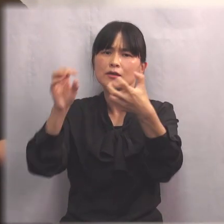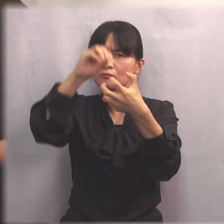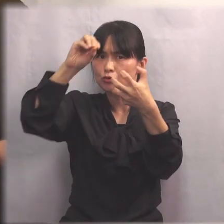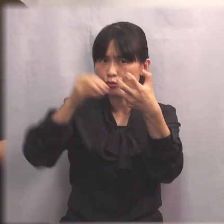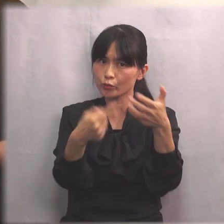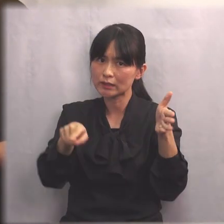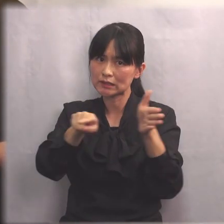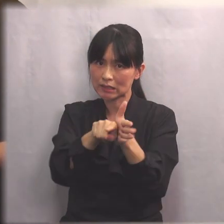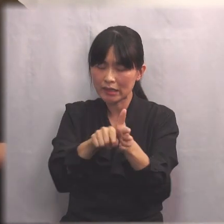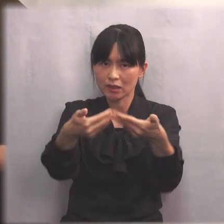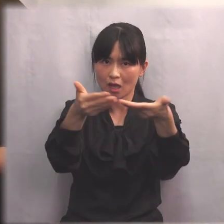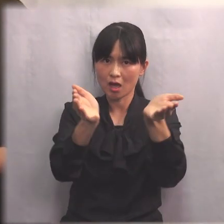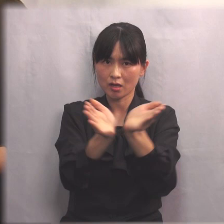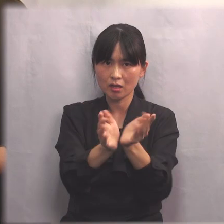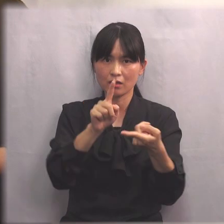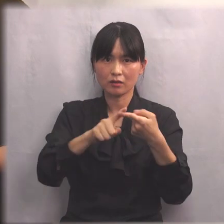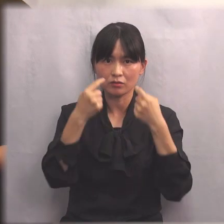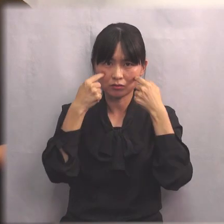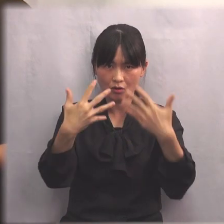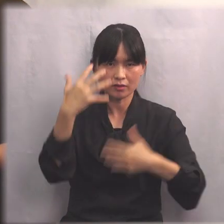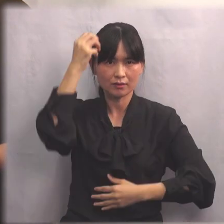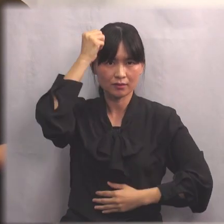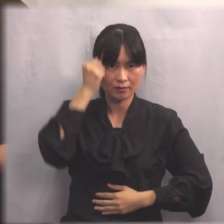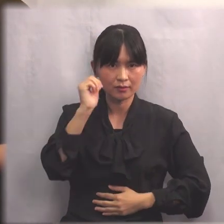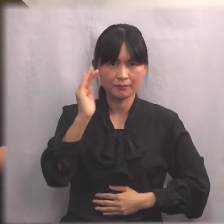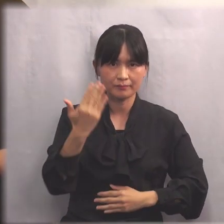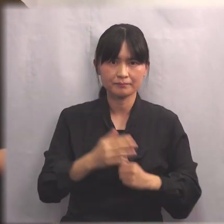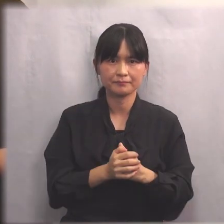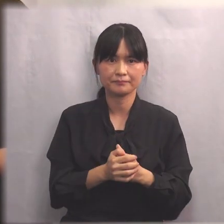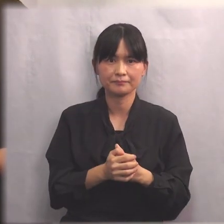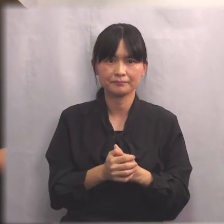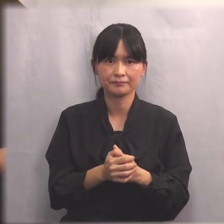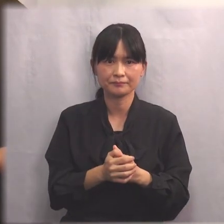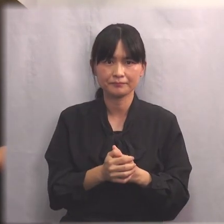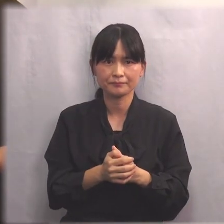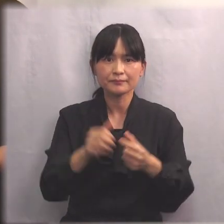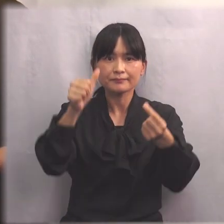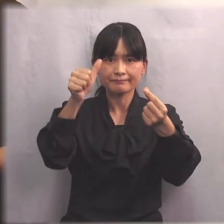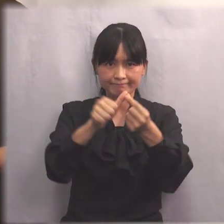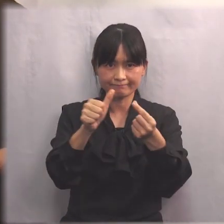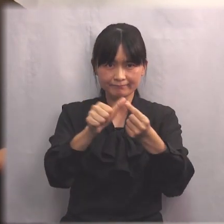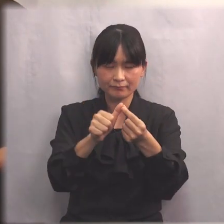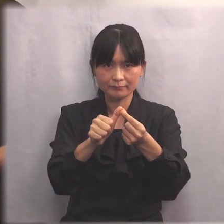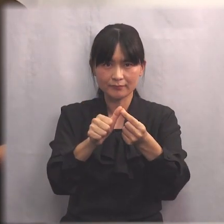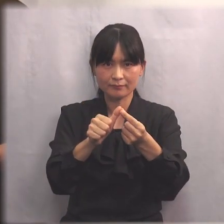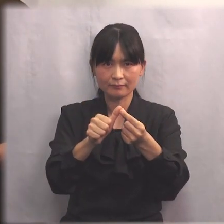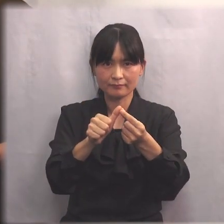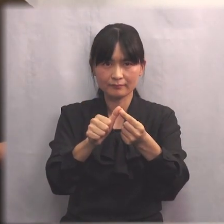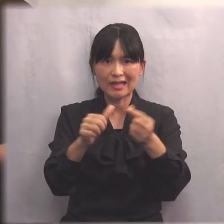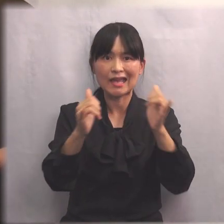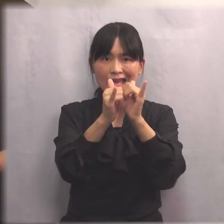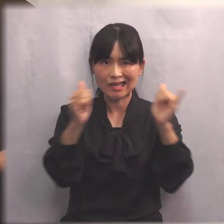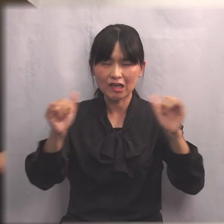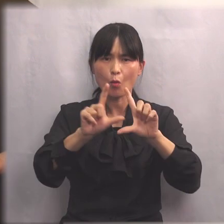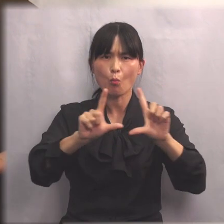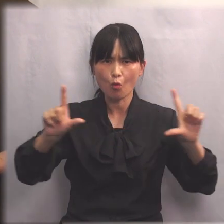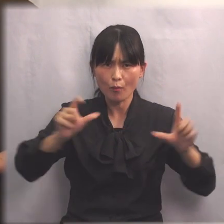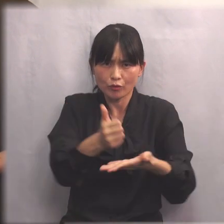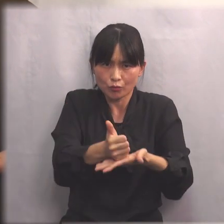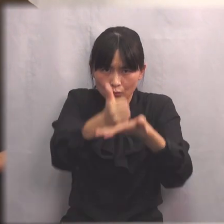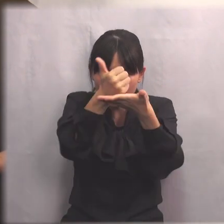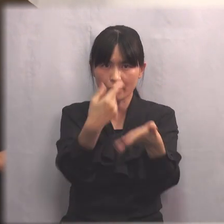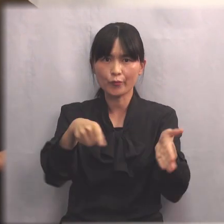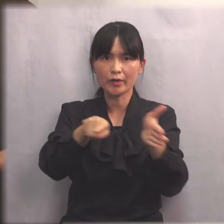80을 대변하는 정당이라고 하는 점을 명확하게 해야 한다는 뜻입니다. 다섯 번째로 개정 강령은 인간의